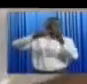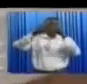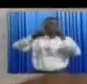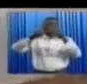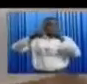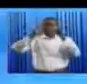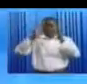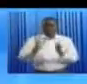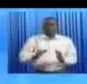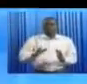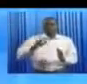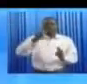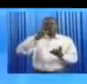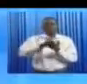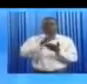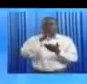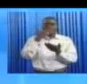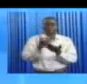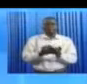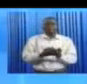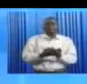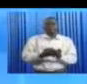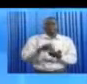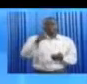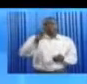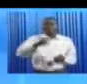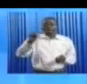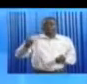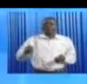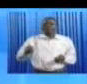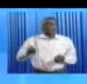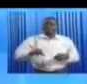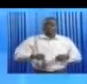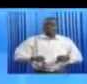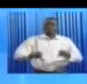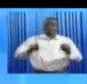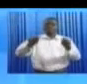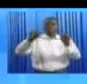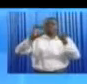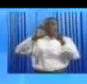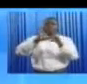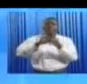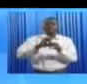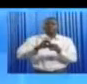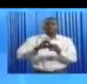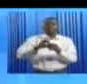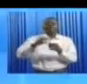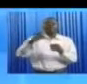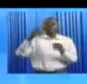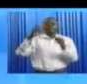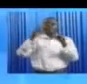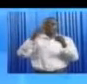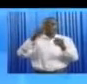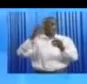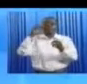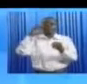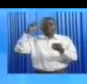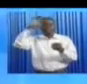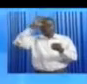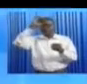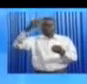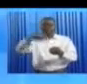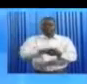préoccupations. La ville de Ouagadougou, elle, continue d'immortaliser des dignes fils du Burkina. Ainsi, deux